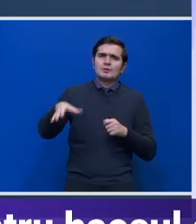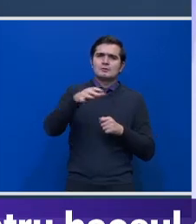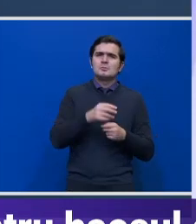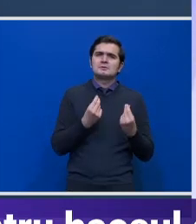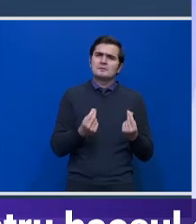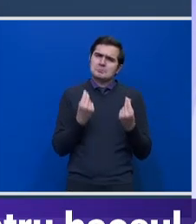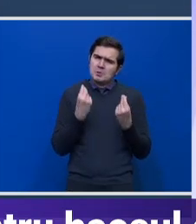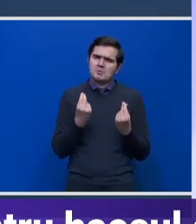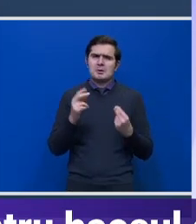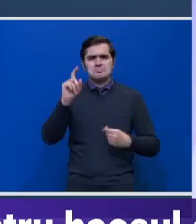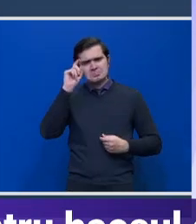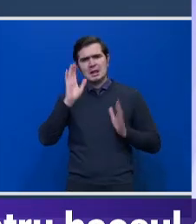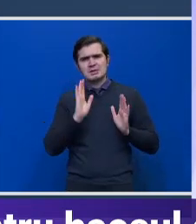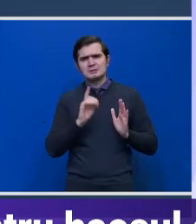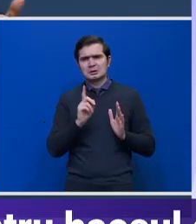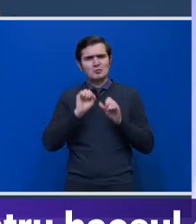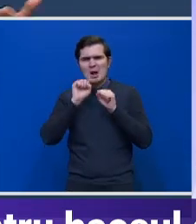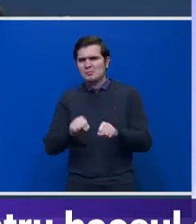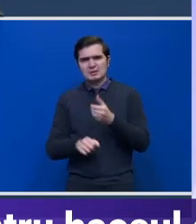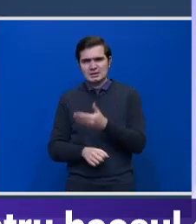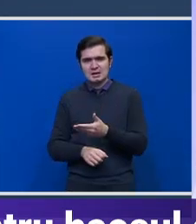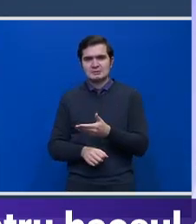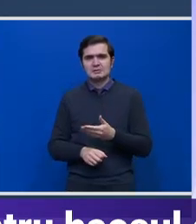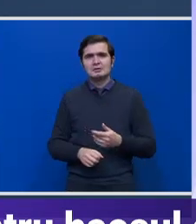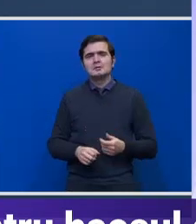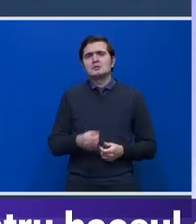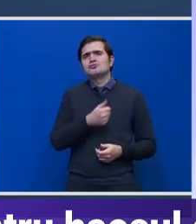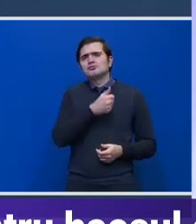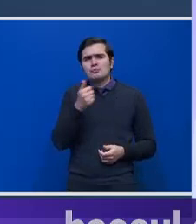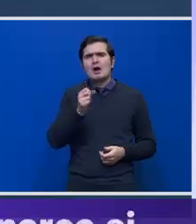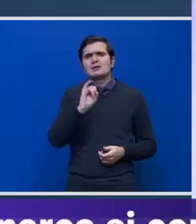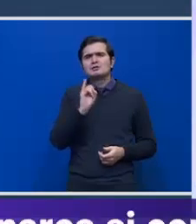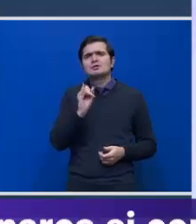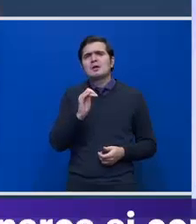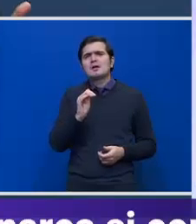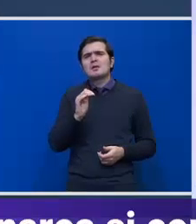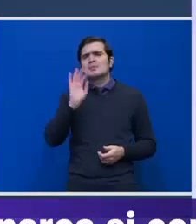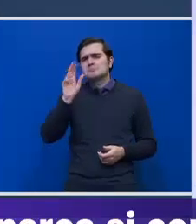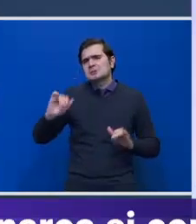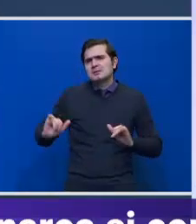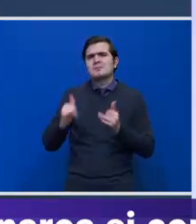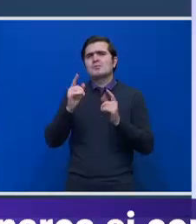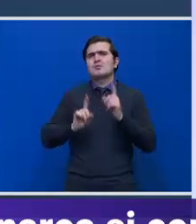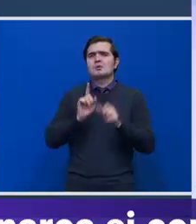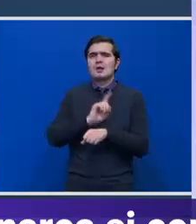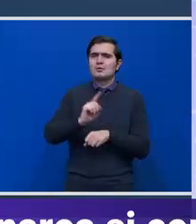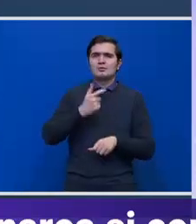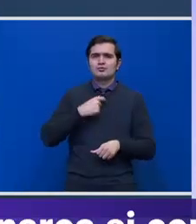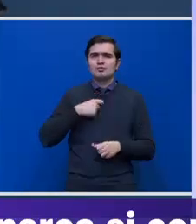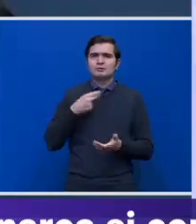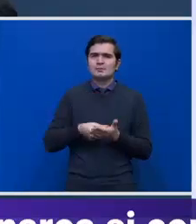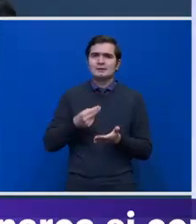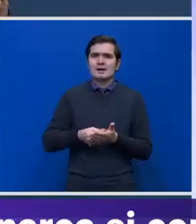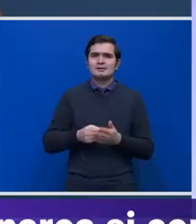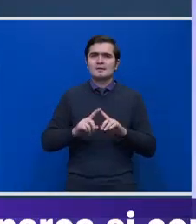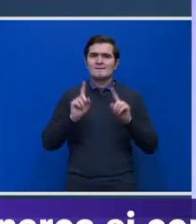și să nu abuzeze de acest lucru și efectiv doar cei care, cărora li se întâmplă lucruri și cu adevărat nu pot să-și plătească